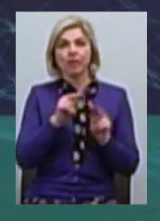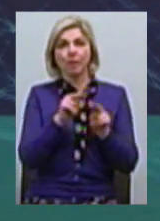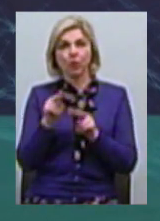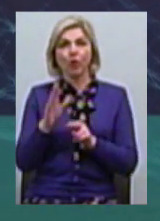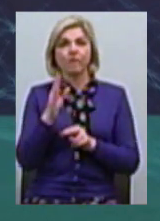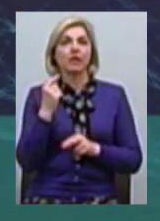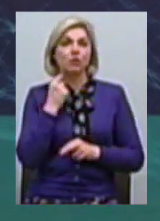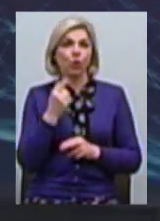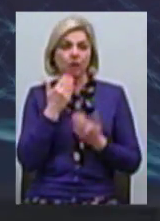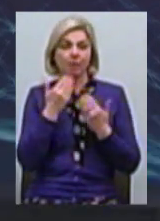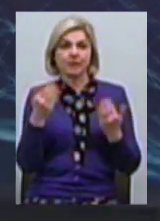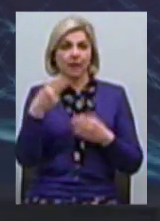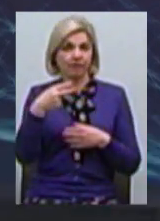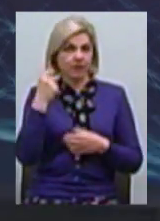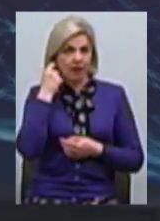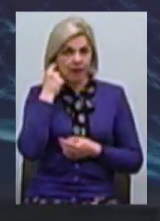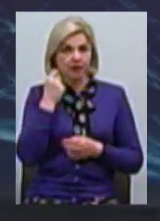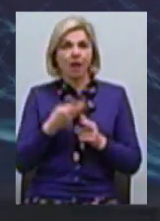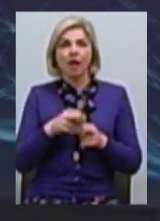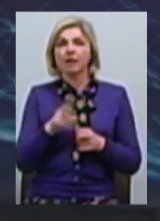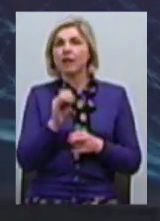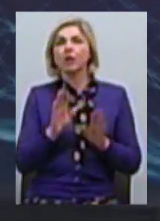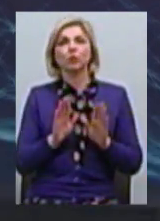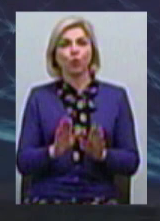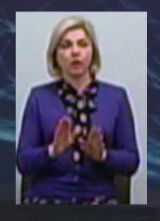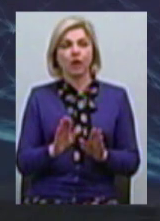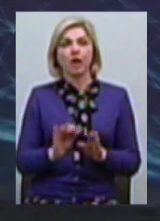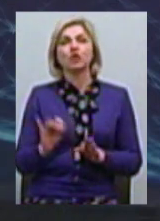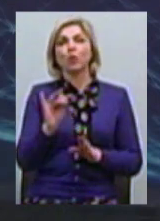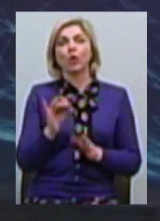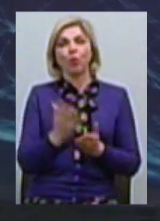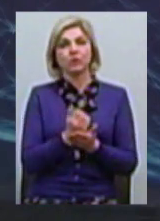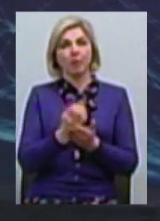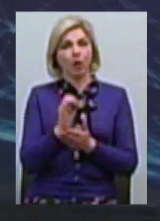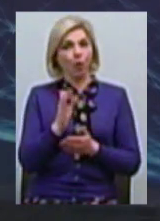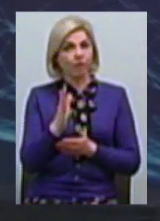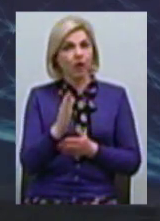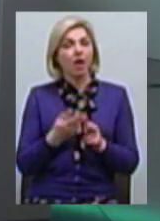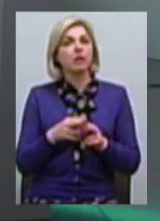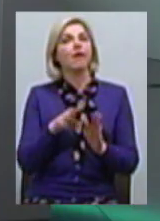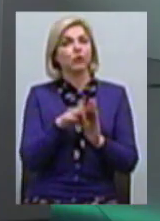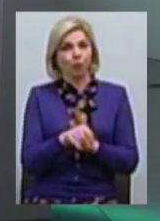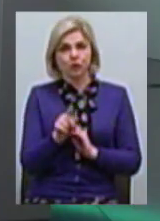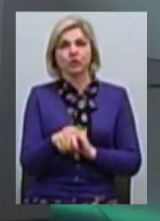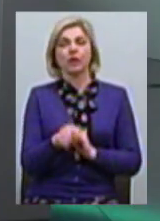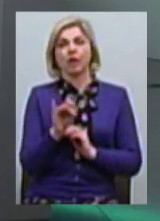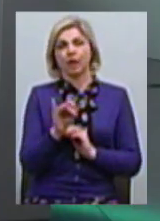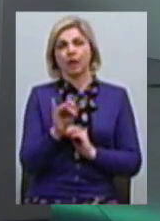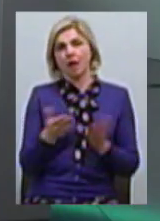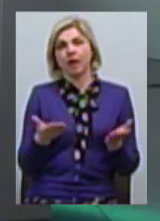Эстонии в последние, допустим, 20 лет, это не только, допустим, ну, история успеха, да? Это в том числе и